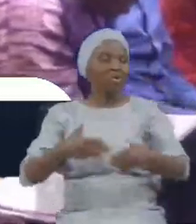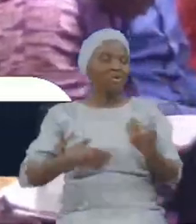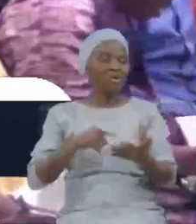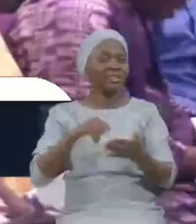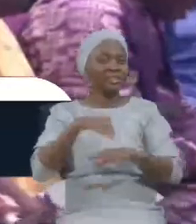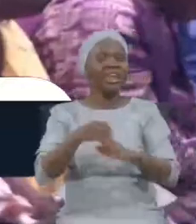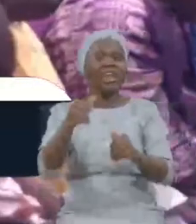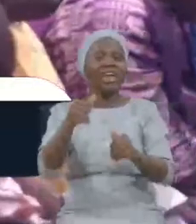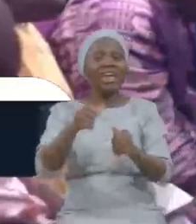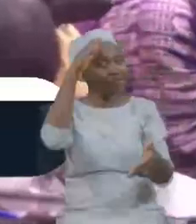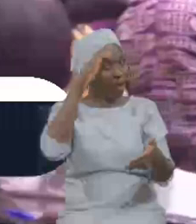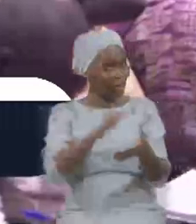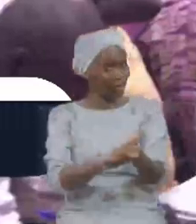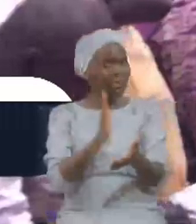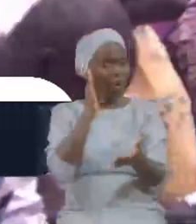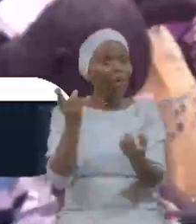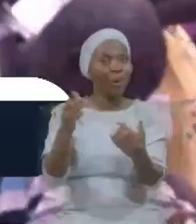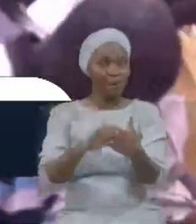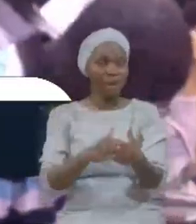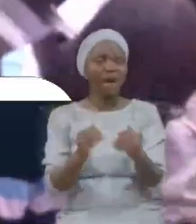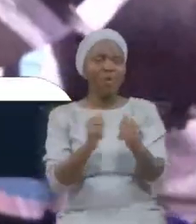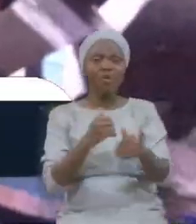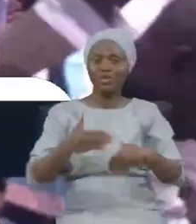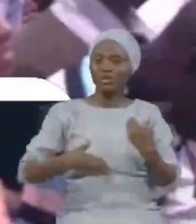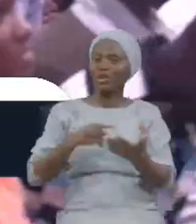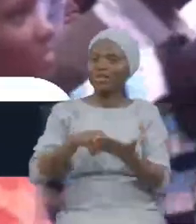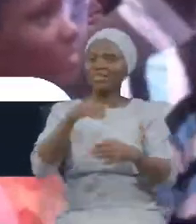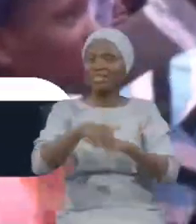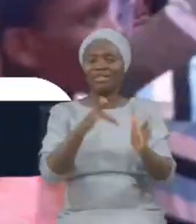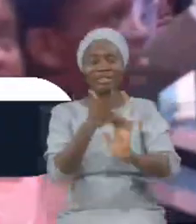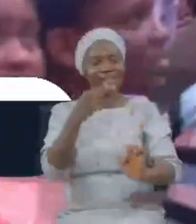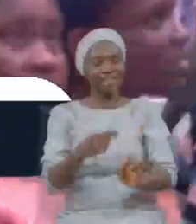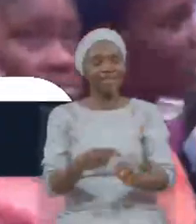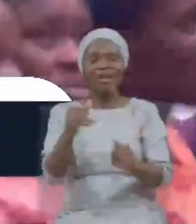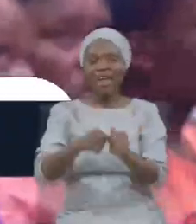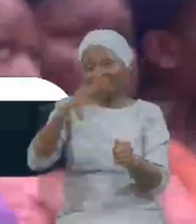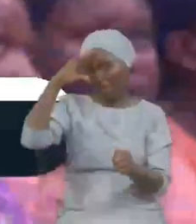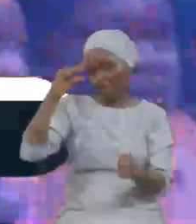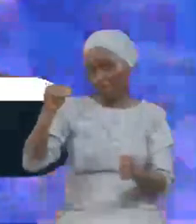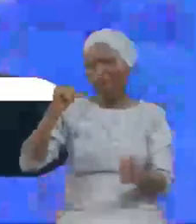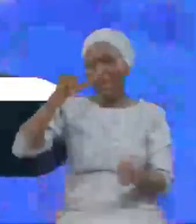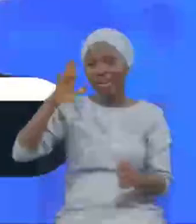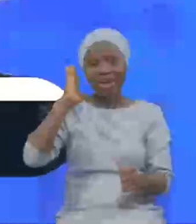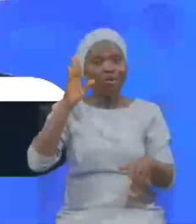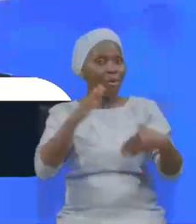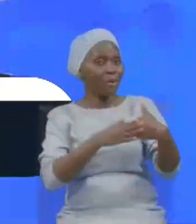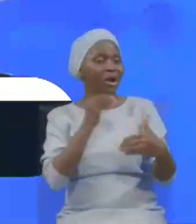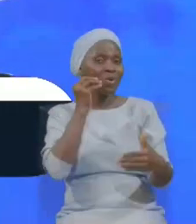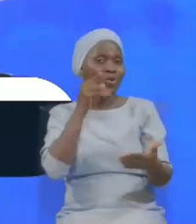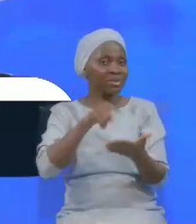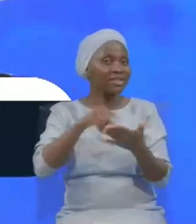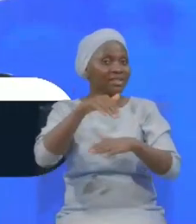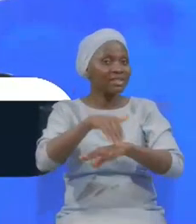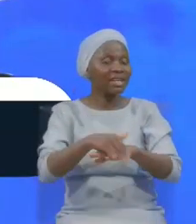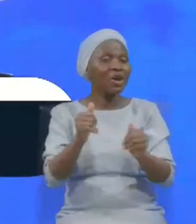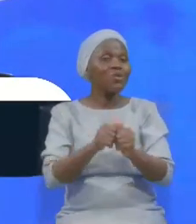soir. Chaque garçon, chaque fille, vous allez rentrer chez vous avec joie ce soir. Et tous